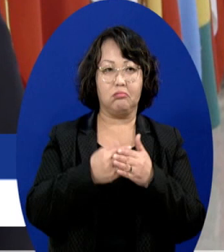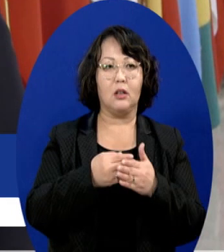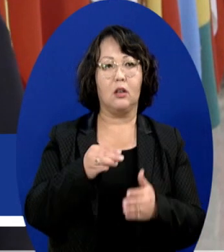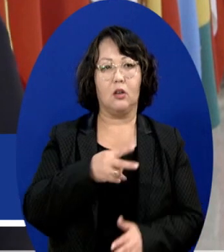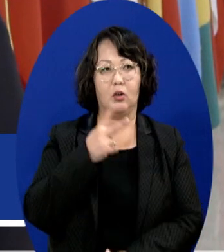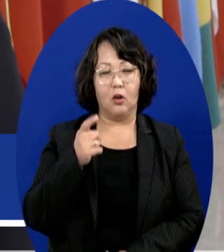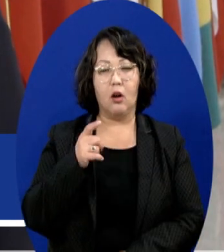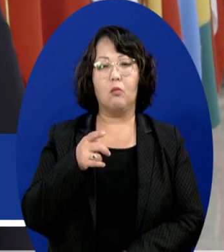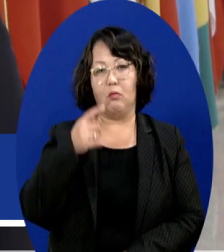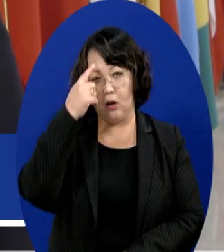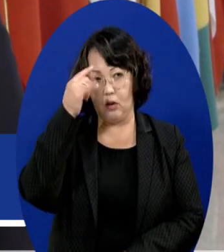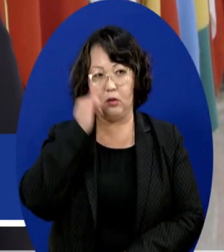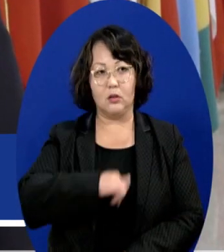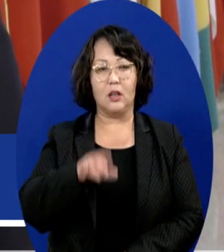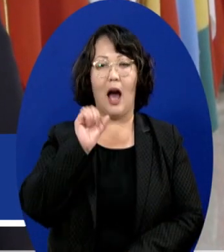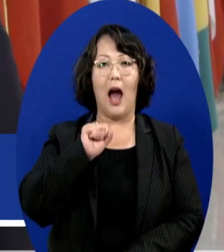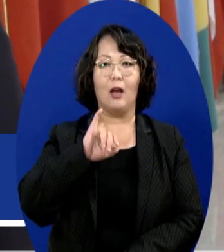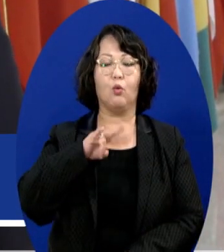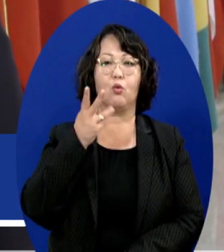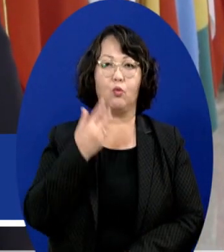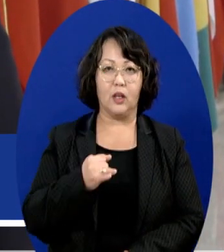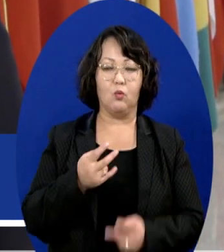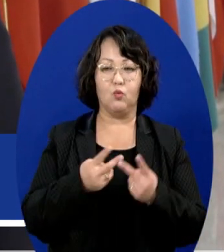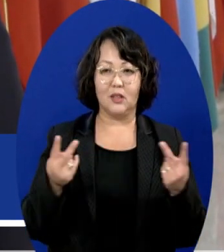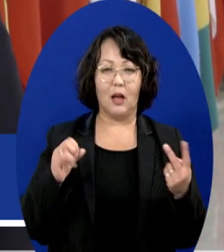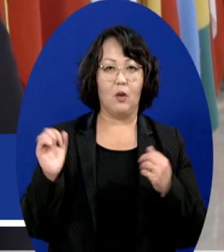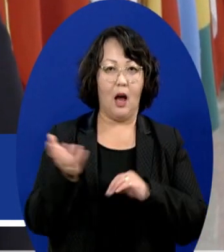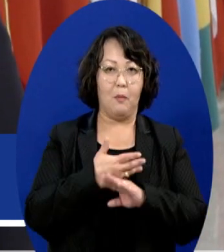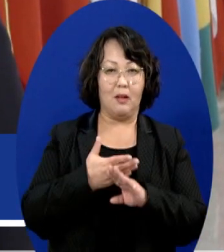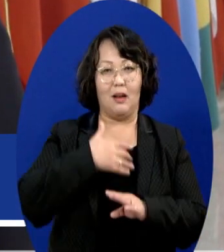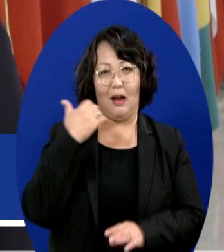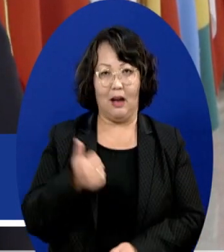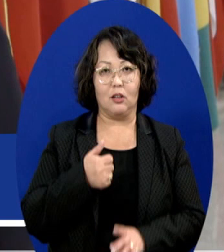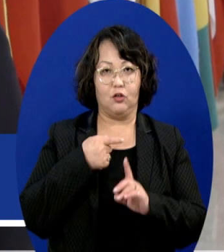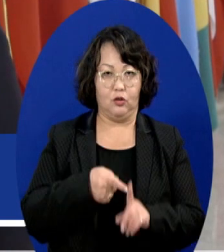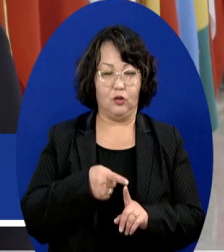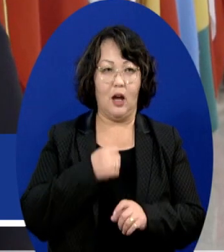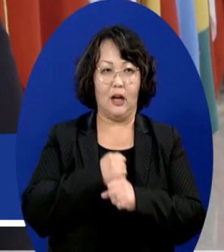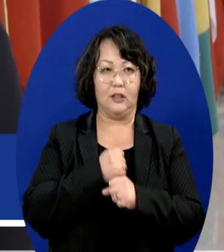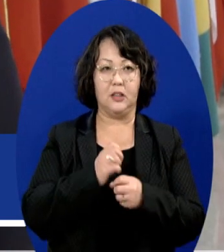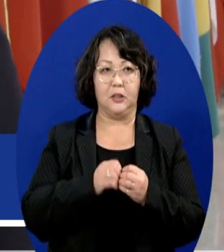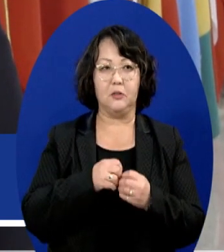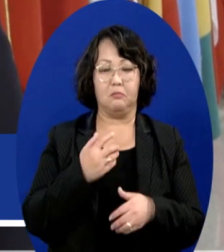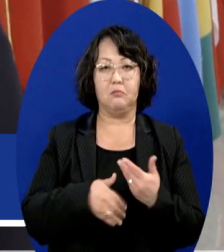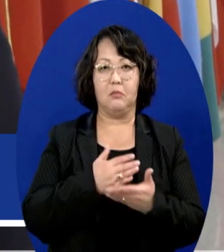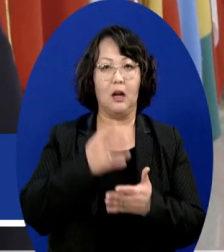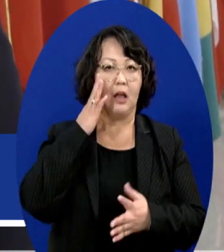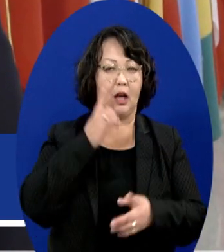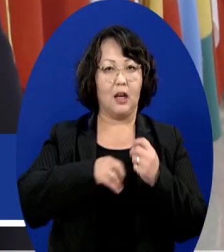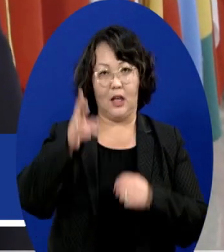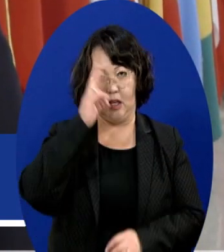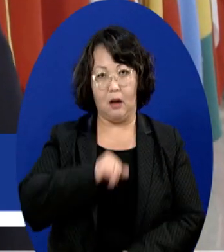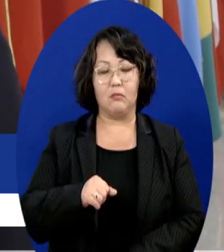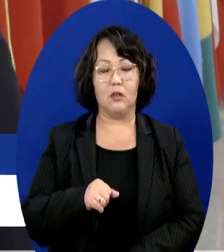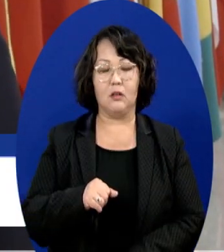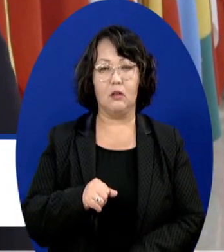түүнчлэн Монгол улсын аюулгүй байдал, үндэсний аюулгүй байдлыг хангах чиглэлээр ажиллаж байгаа гадаад харилцааны яамны